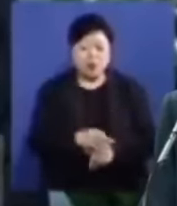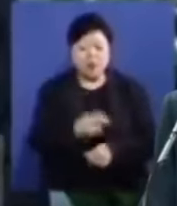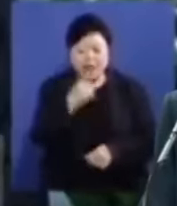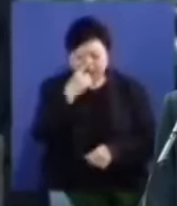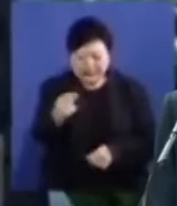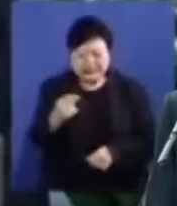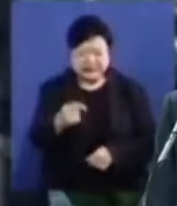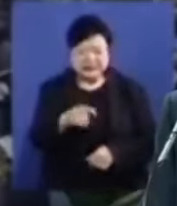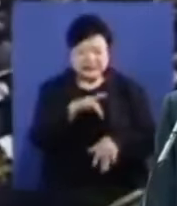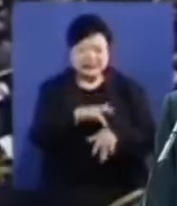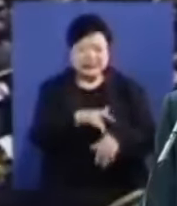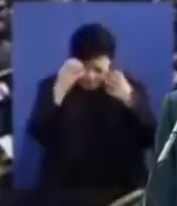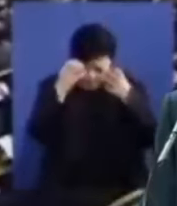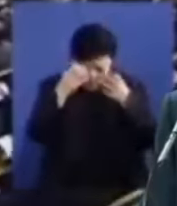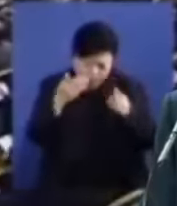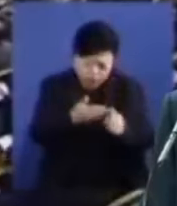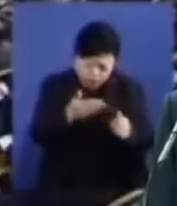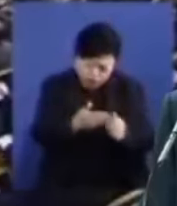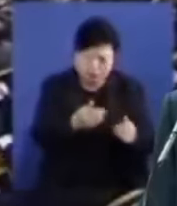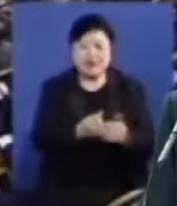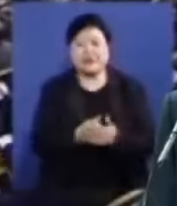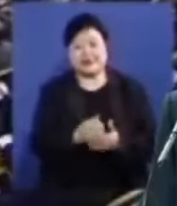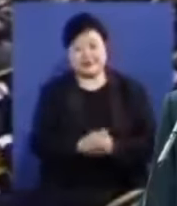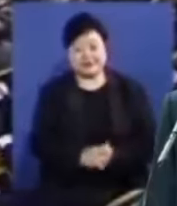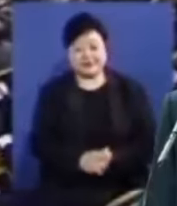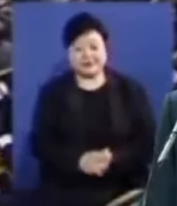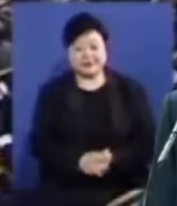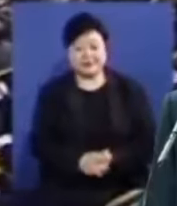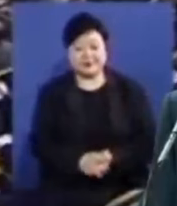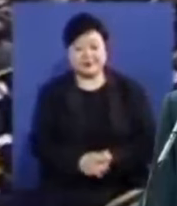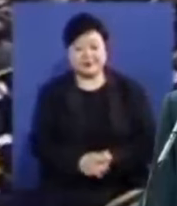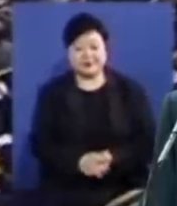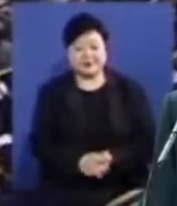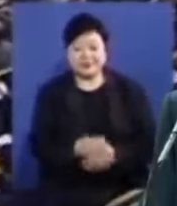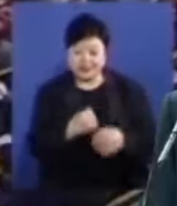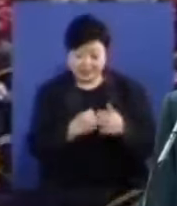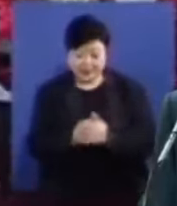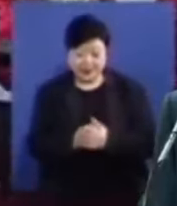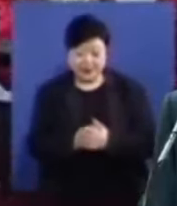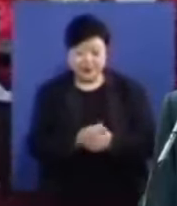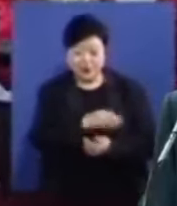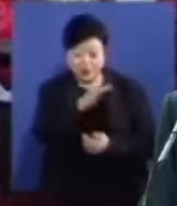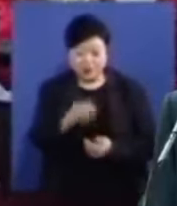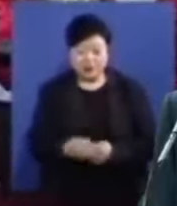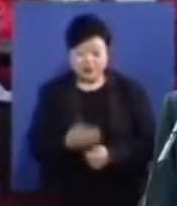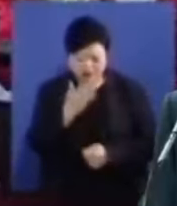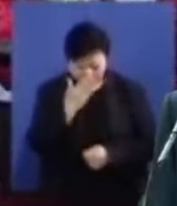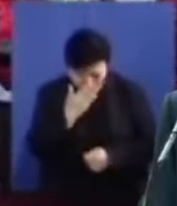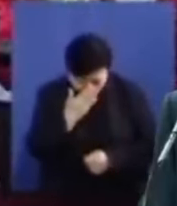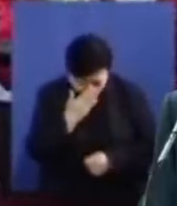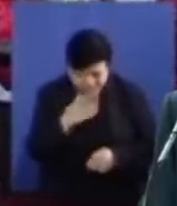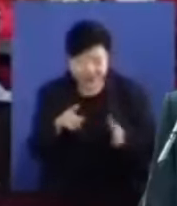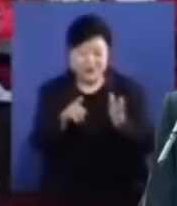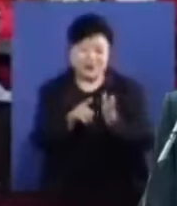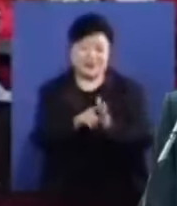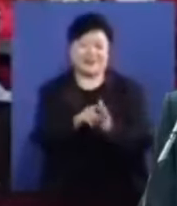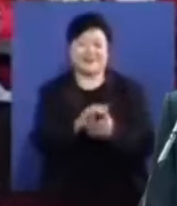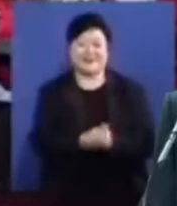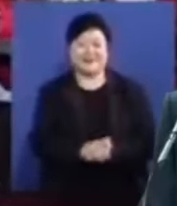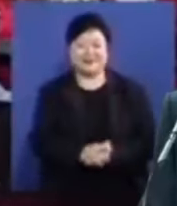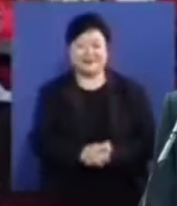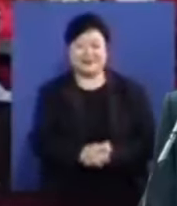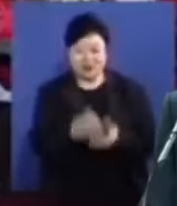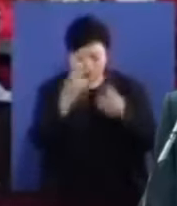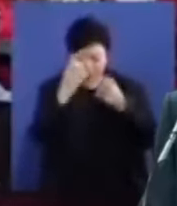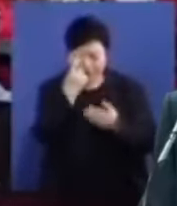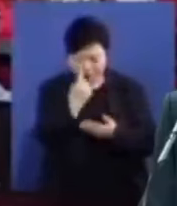곧 사단의 사자의 공격이 있었기 때문에 그런 것입니다. 그러므로 우리를 낮아지게 하기 위해서